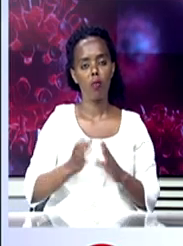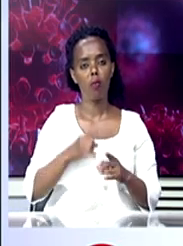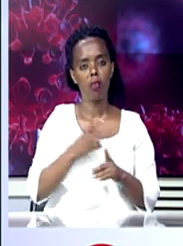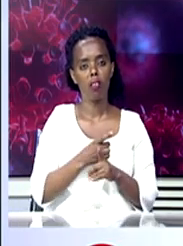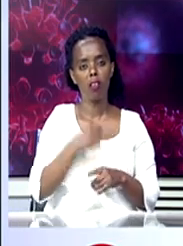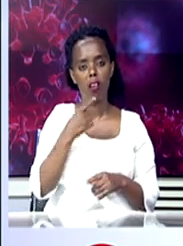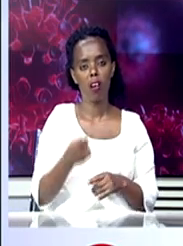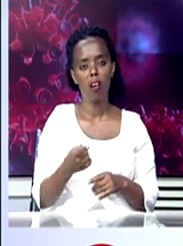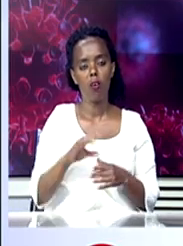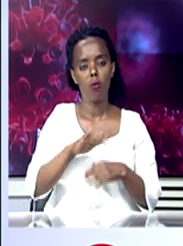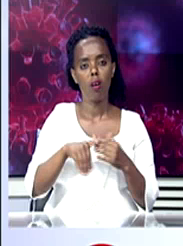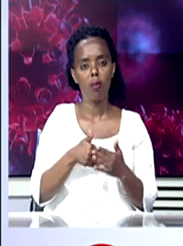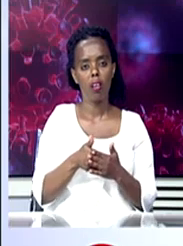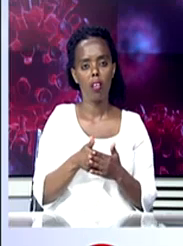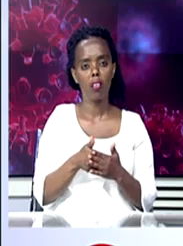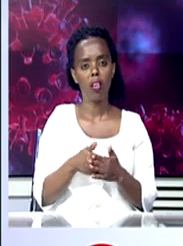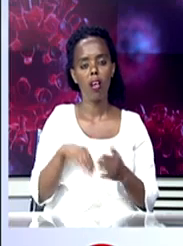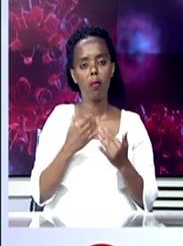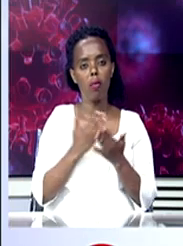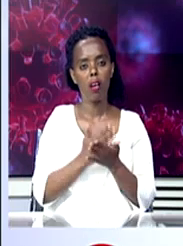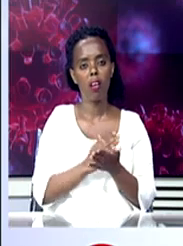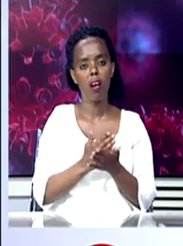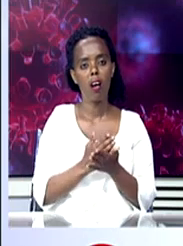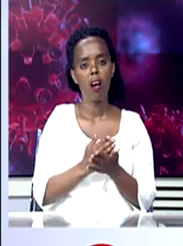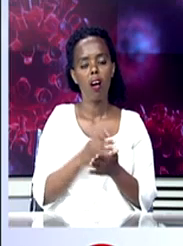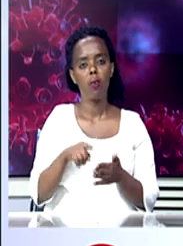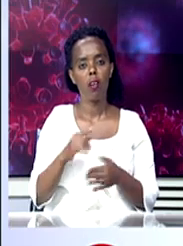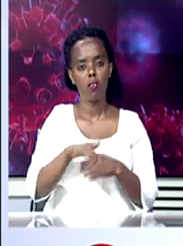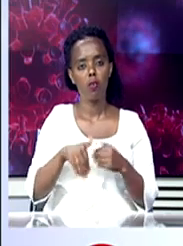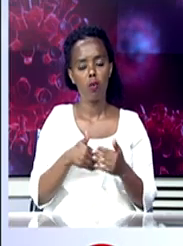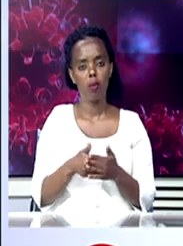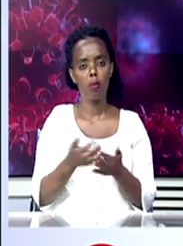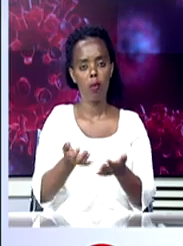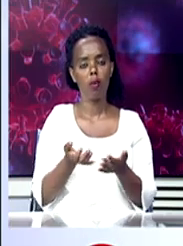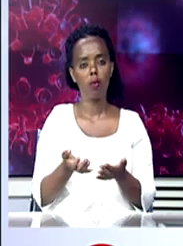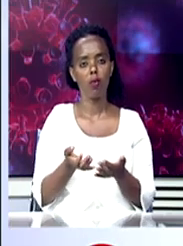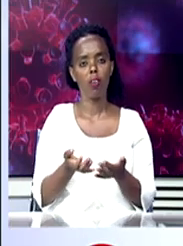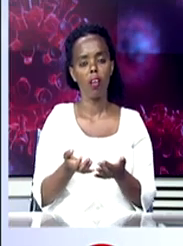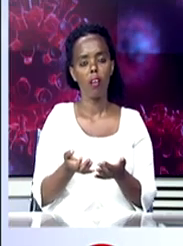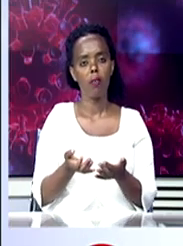jedha. Walumaa galatti garuu hirmaannaa hawaasa hundumaa waan barbaaduu fi